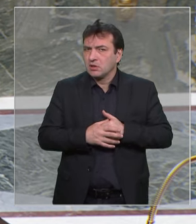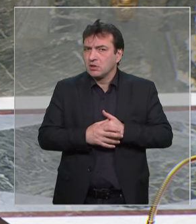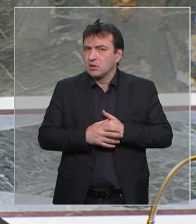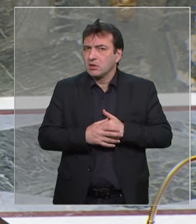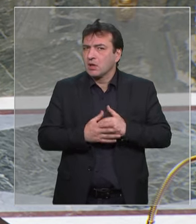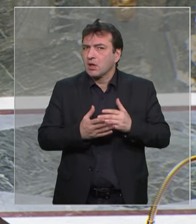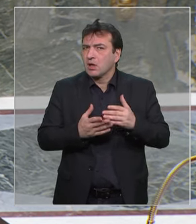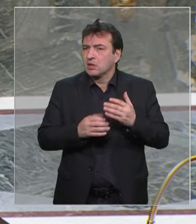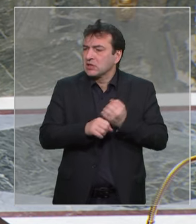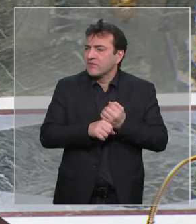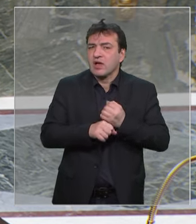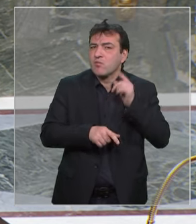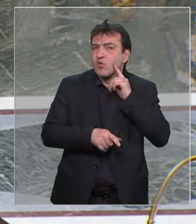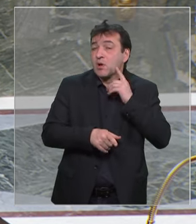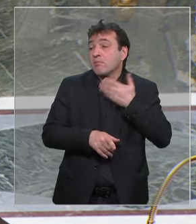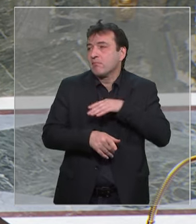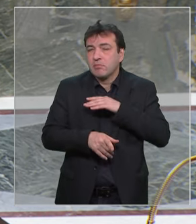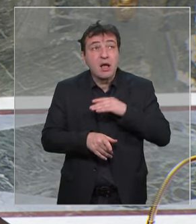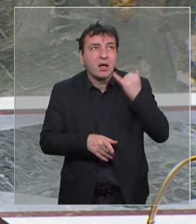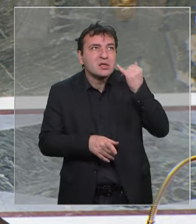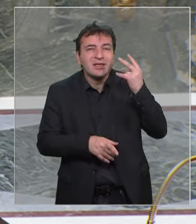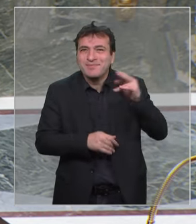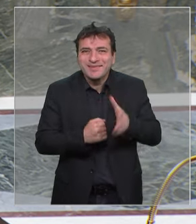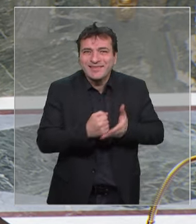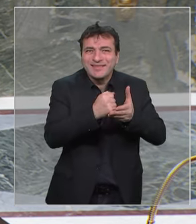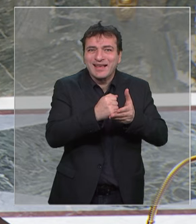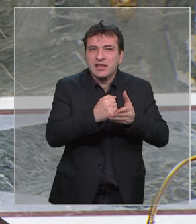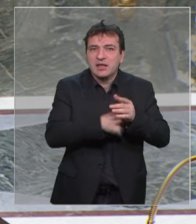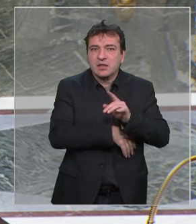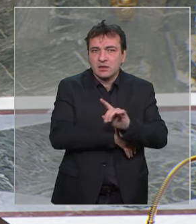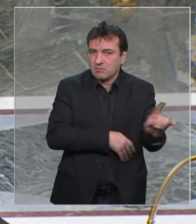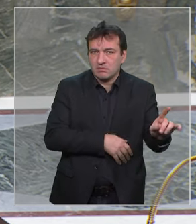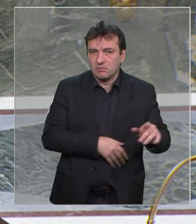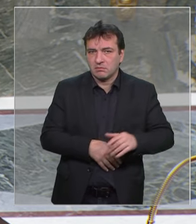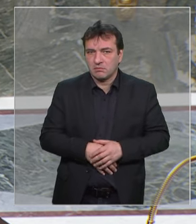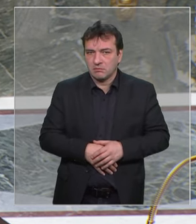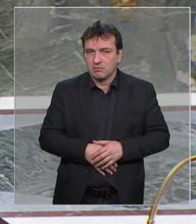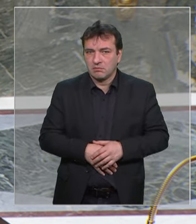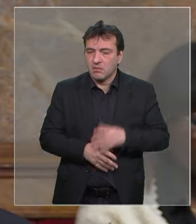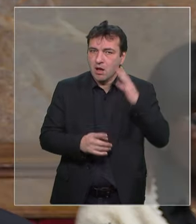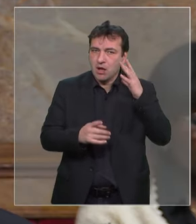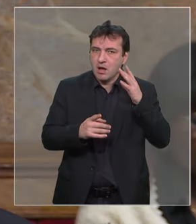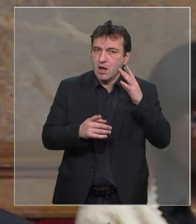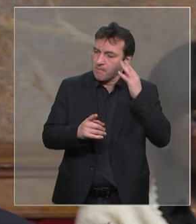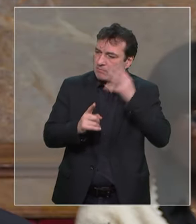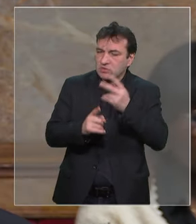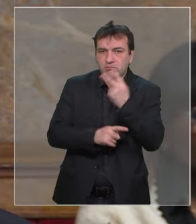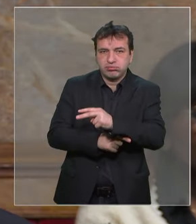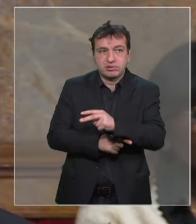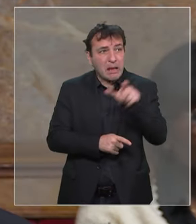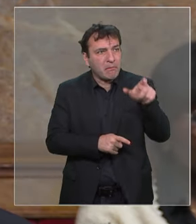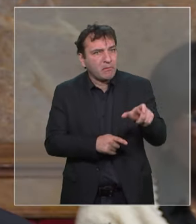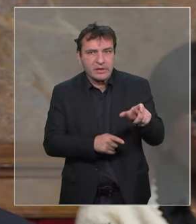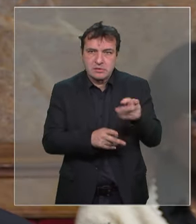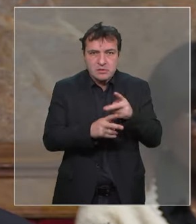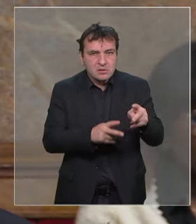pensée, religion, opinion politique ou action de tel ou tel journaliste. Ils sont là pour protéger ceux qui sont menacés. C'est le